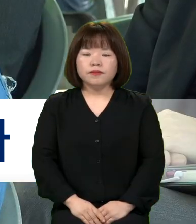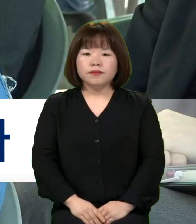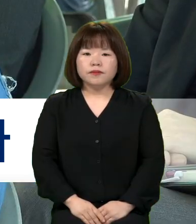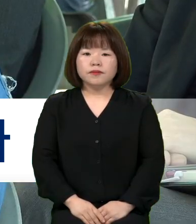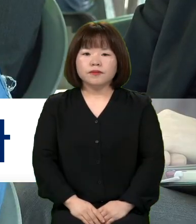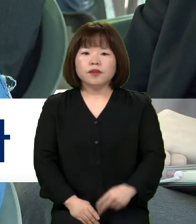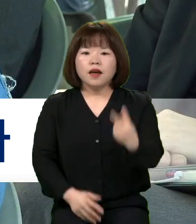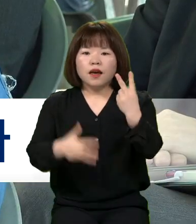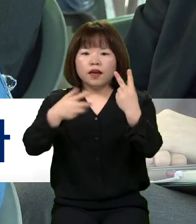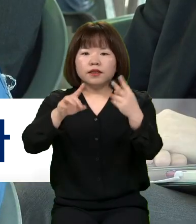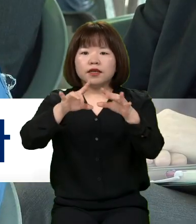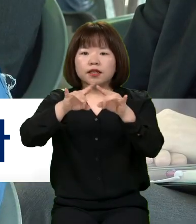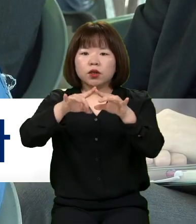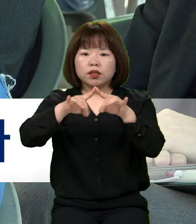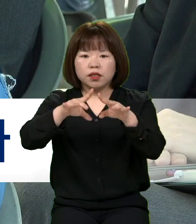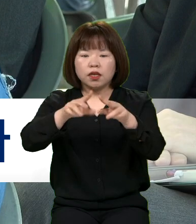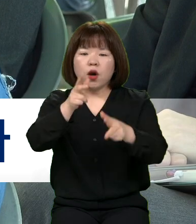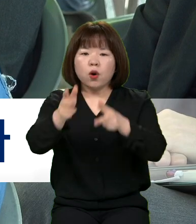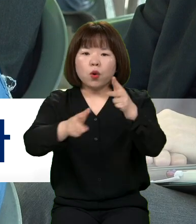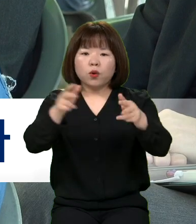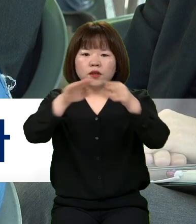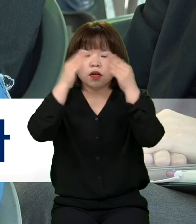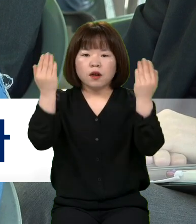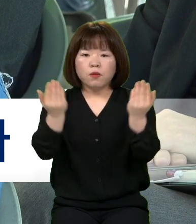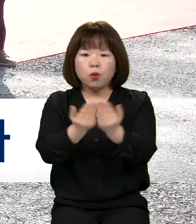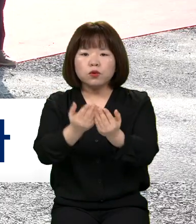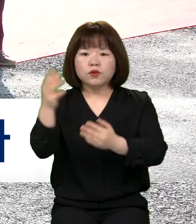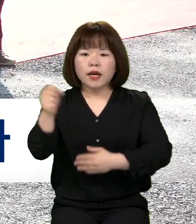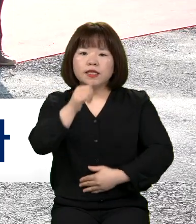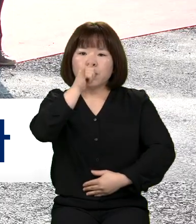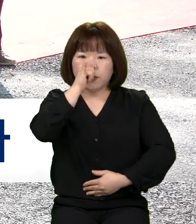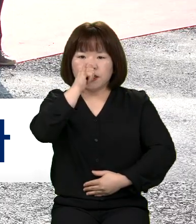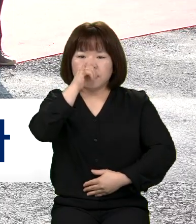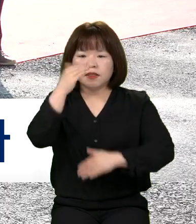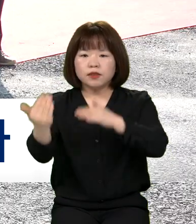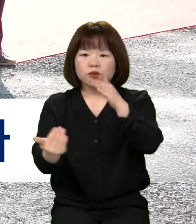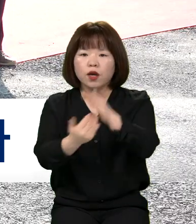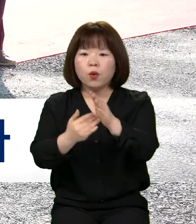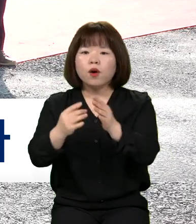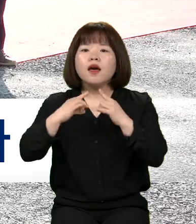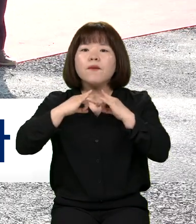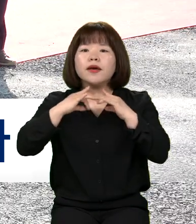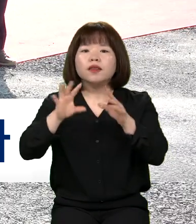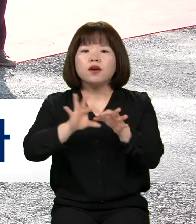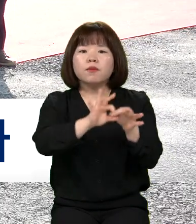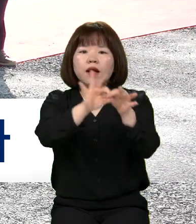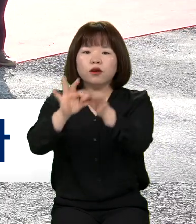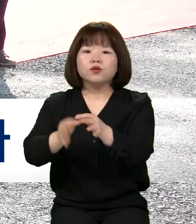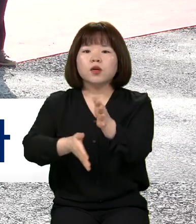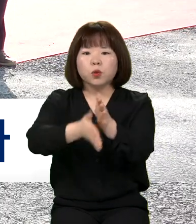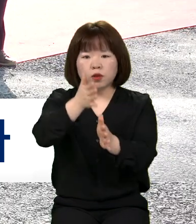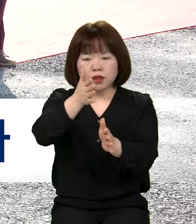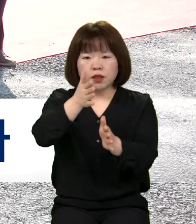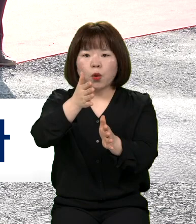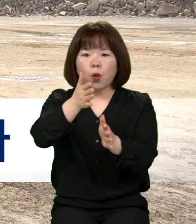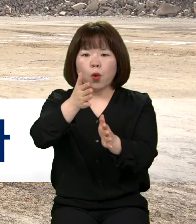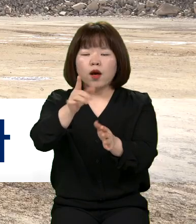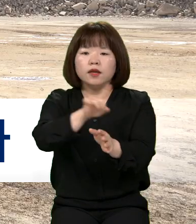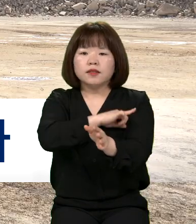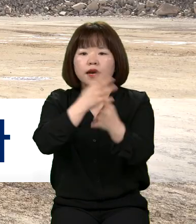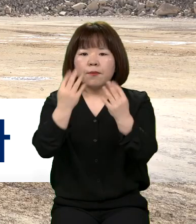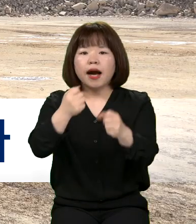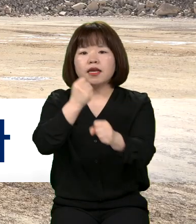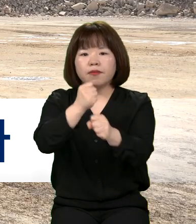해왔습니다 포항은 2차전지 의향 급체 와 음극재 공장 을 모두 유치한 최고의 배터리 밸류체인 조성